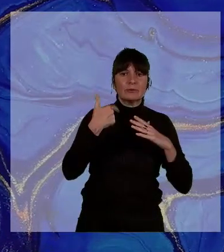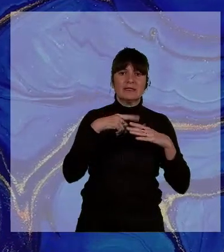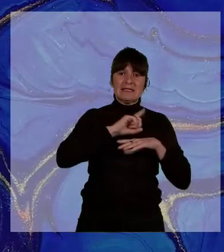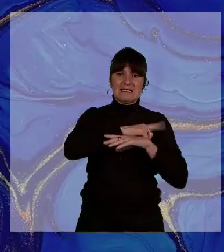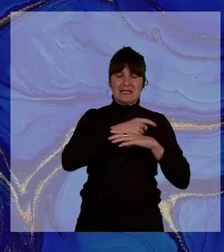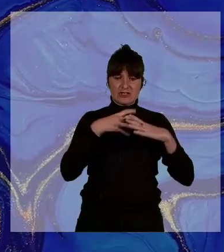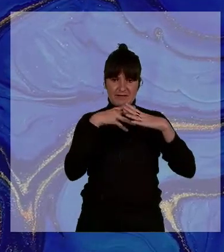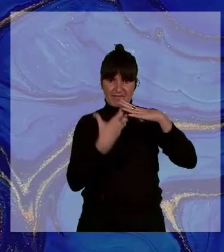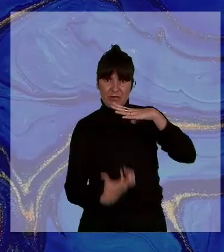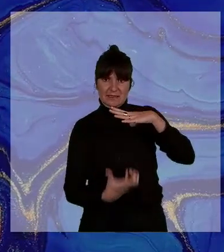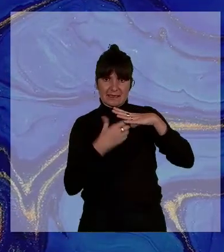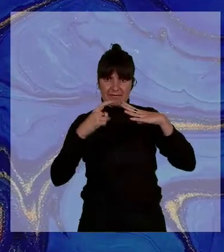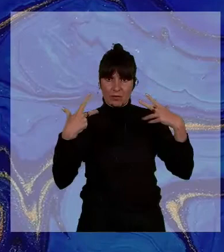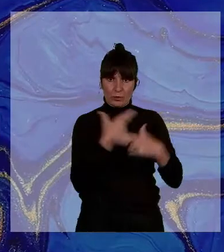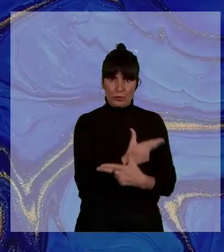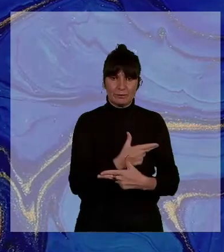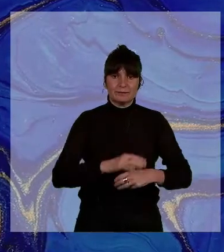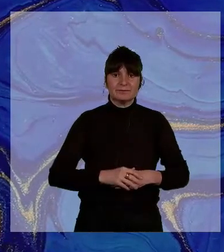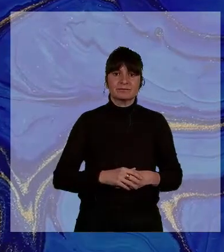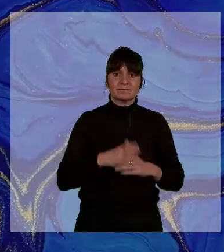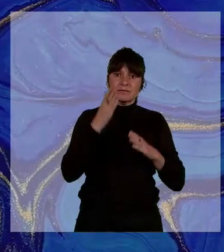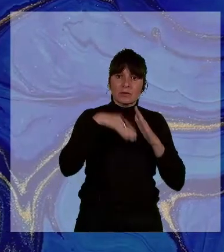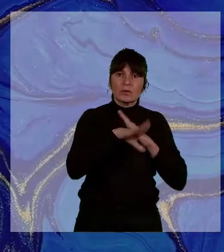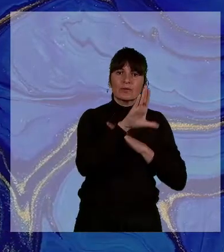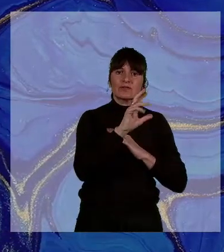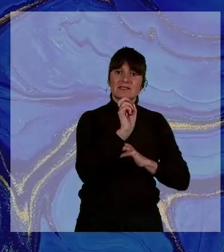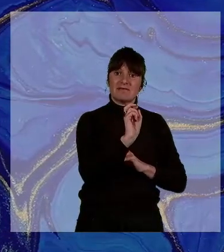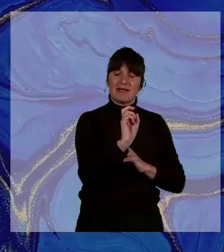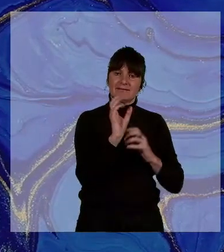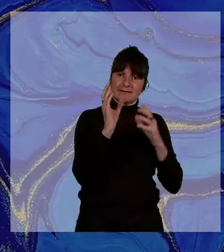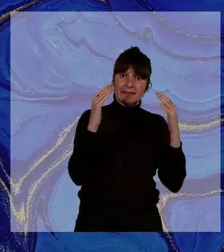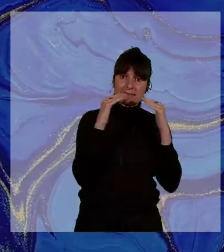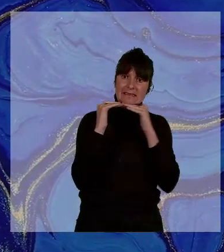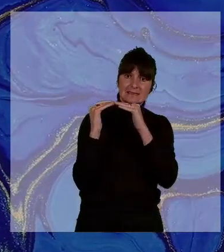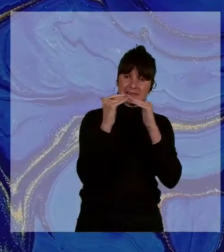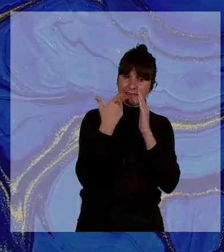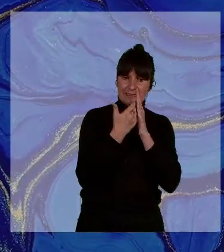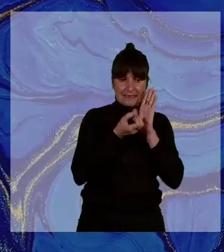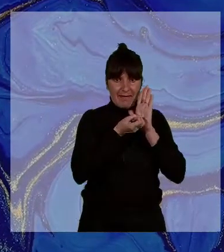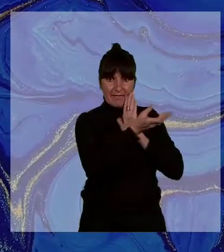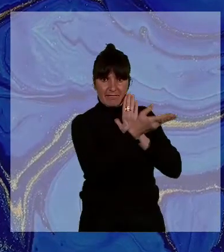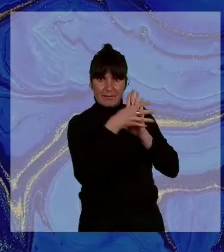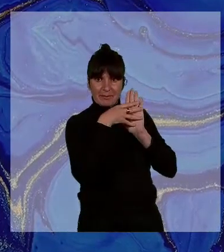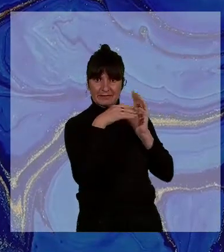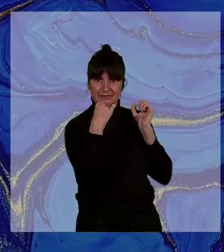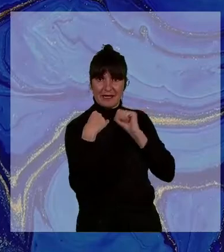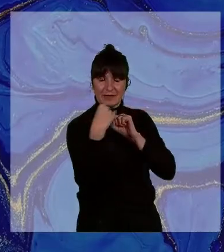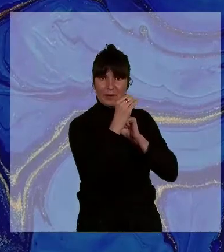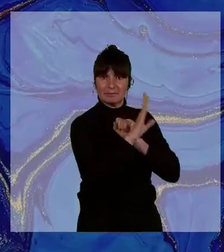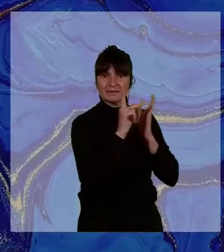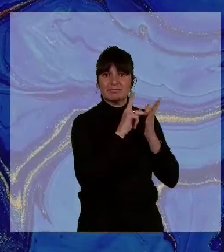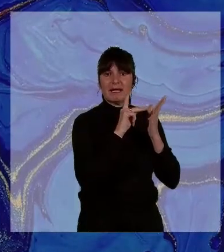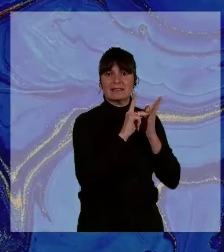relance verte et équitable, c'est ça qui est défini dans les objectifs de l'accord de Paris et c'est la meilleure façon